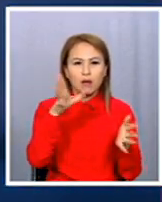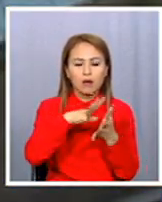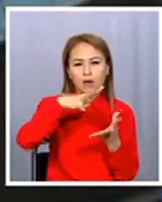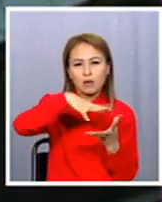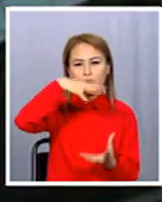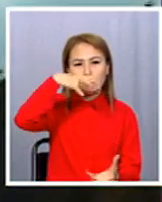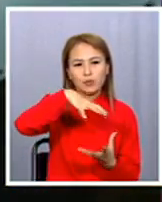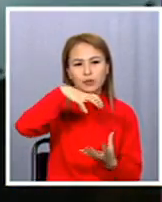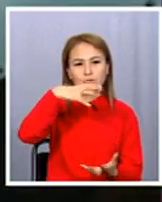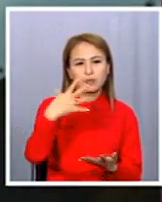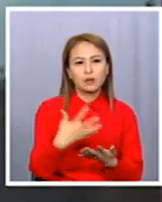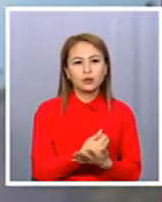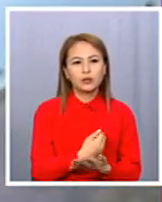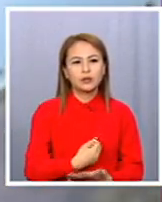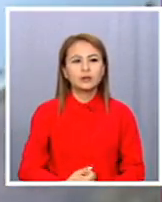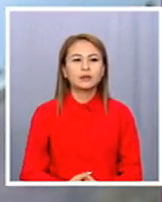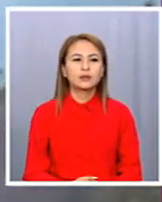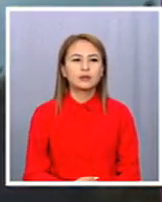әзірет.